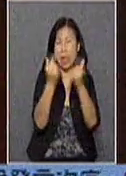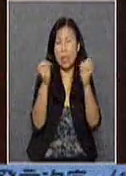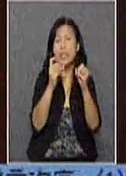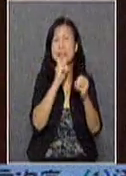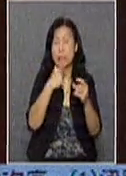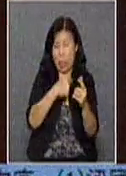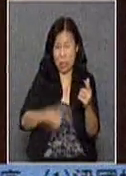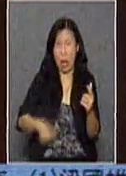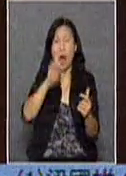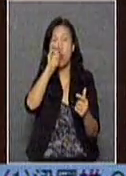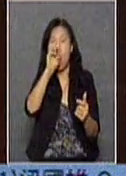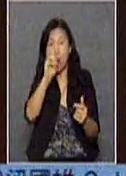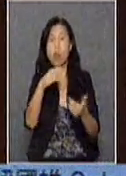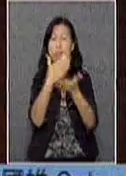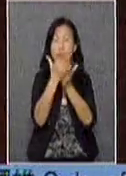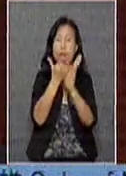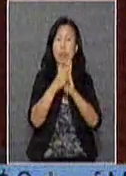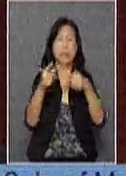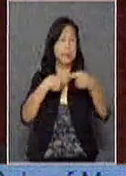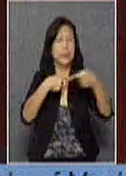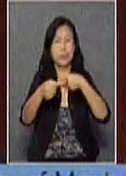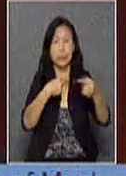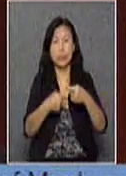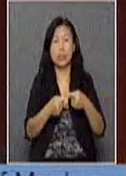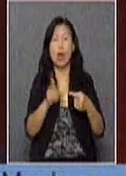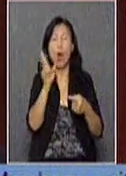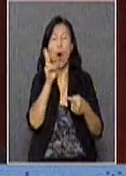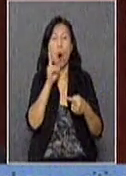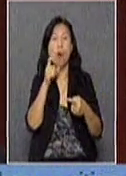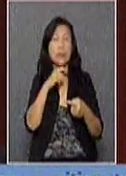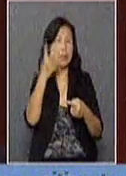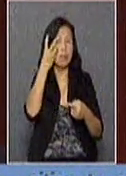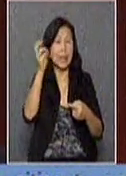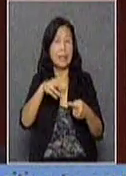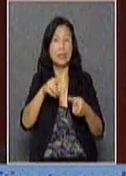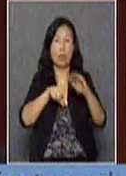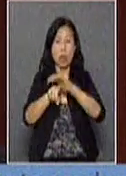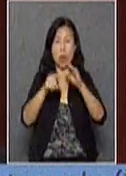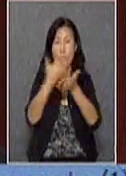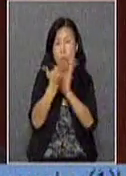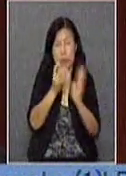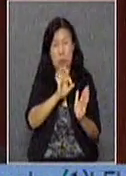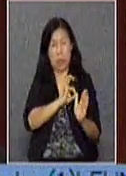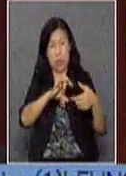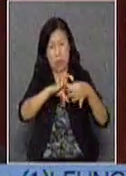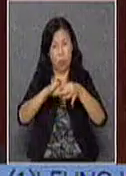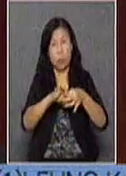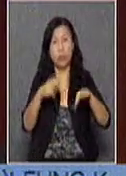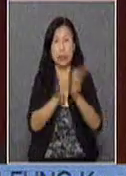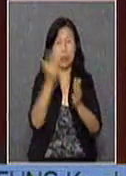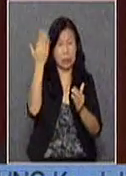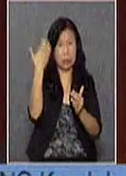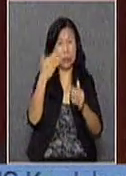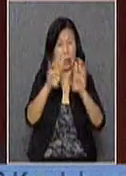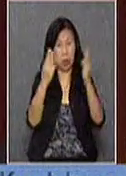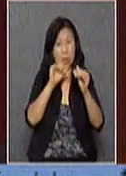員講嘅嘢係唔同意嘅，或者抨擊你所屬嘅團體，你係要回應嘅，應該當時回應。你